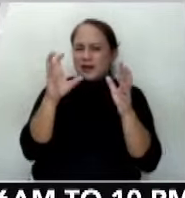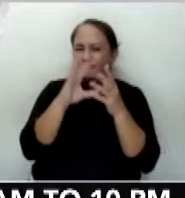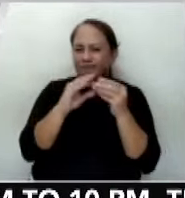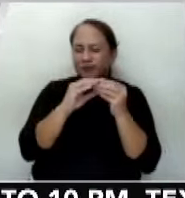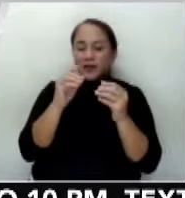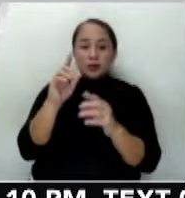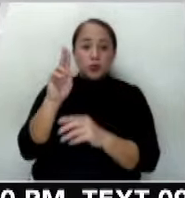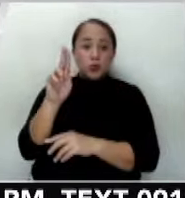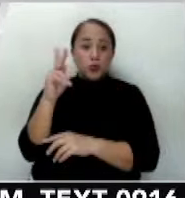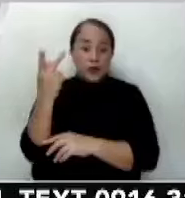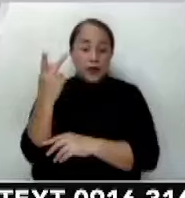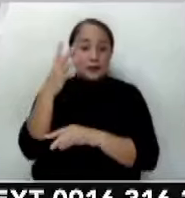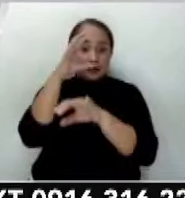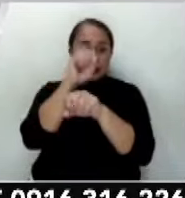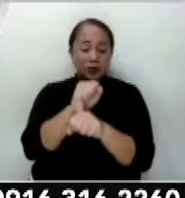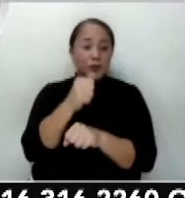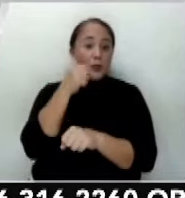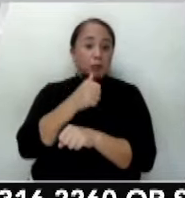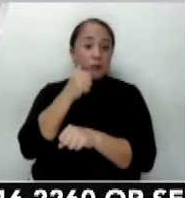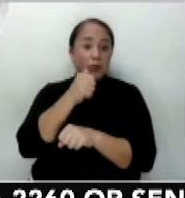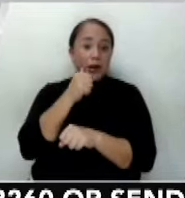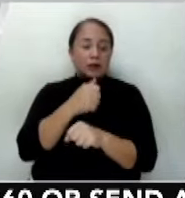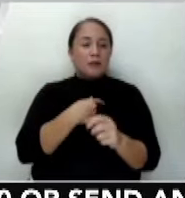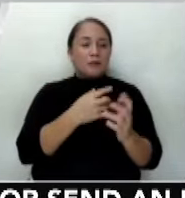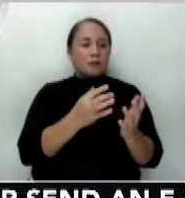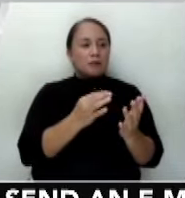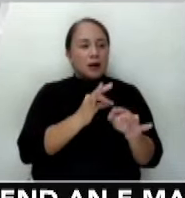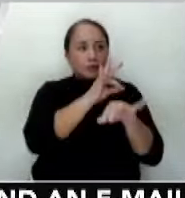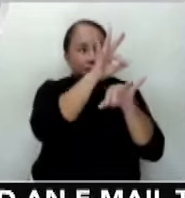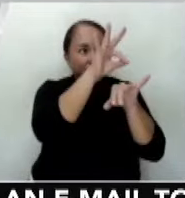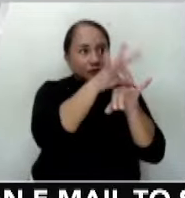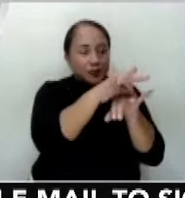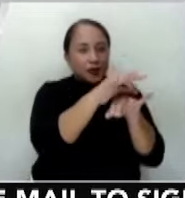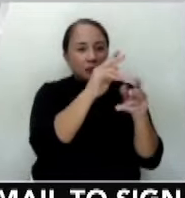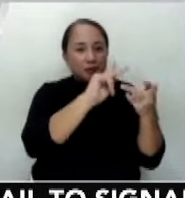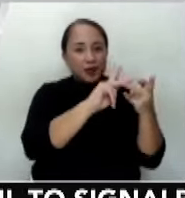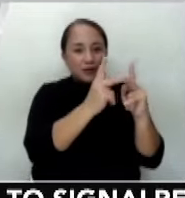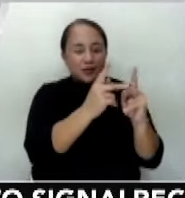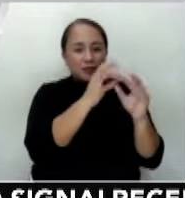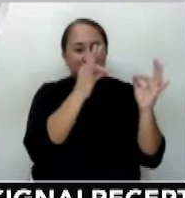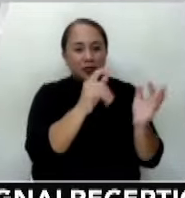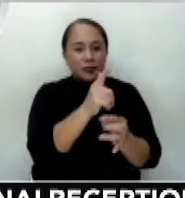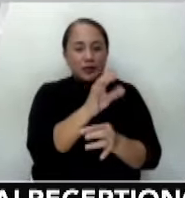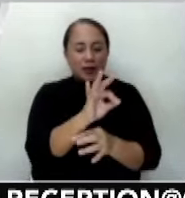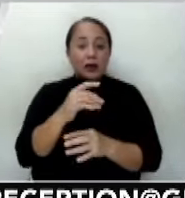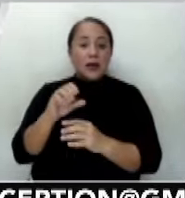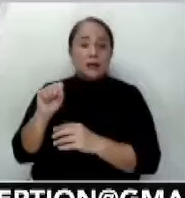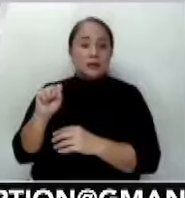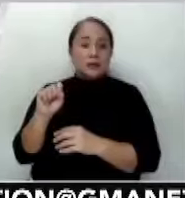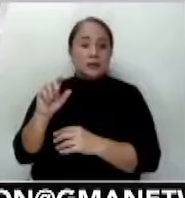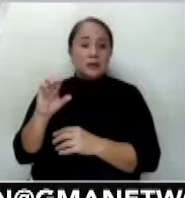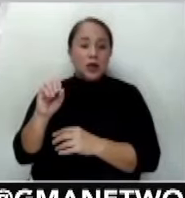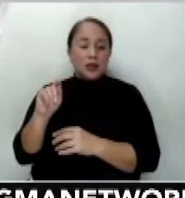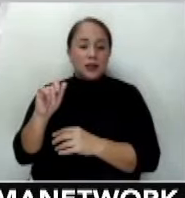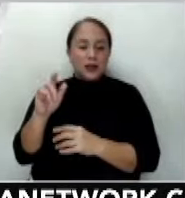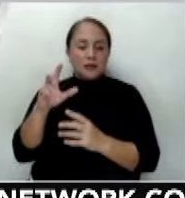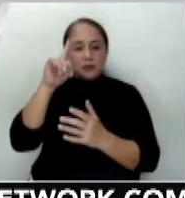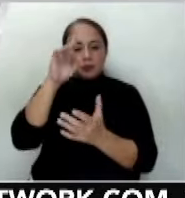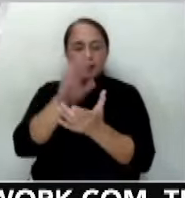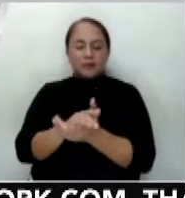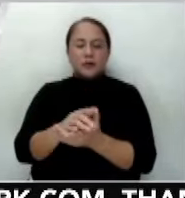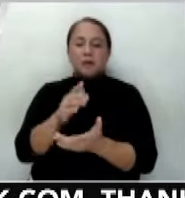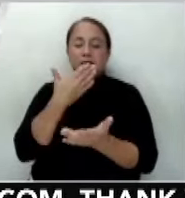para sa mga kababaihan ang mag-propose sa kanilang mga partner tuwing February 29. Sa Scotland naman, may paniniwala noon na mamalasin daw mga pinanganak ng